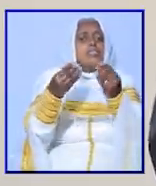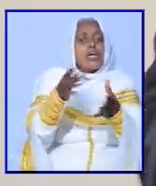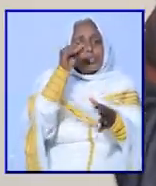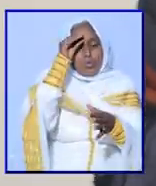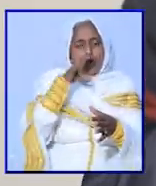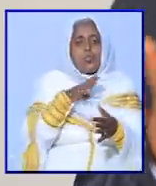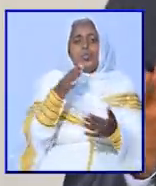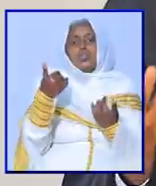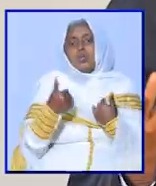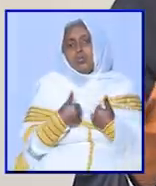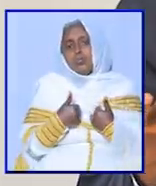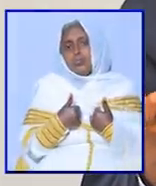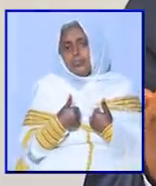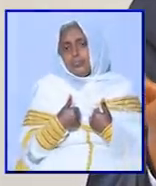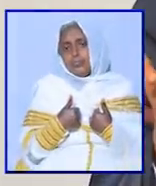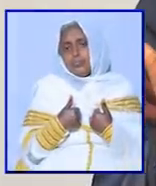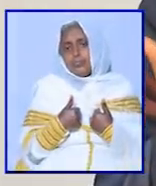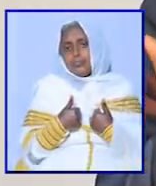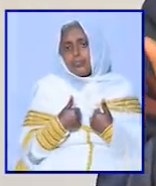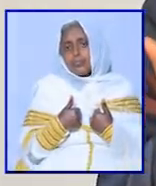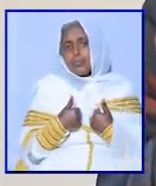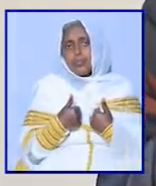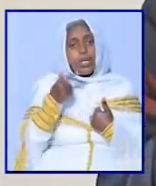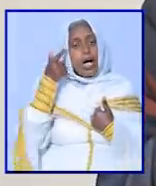አይነት የተሰጣቸው ሰዎች አሉ።